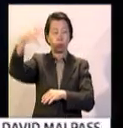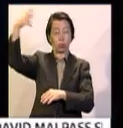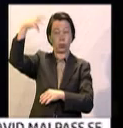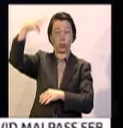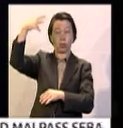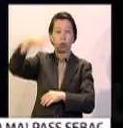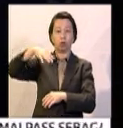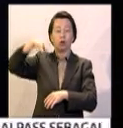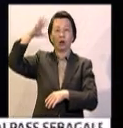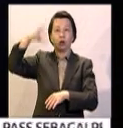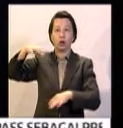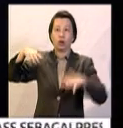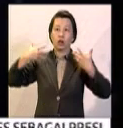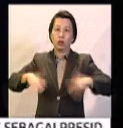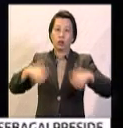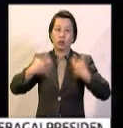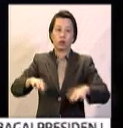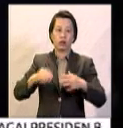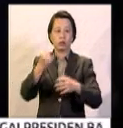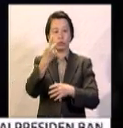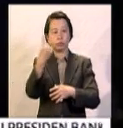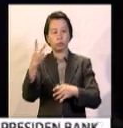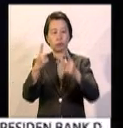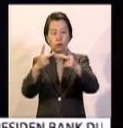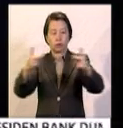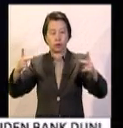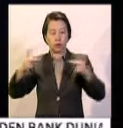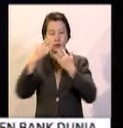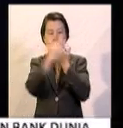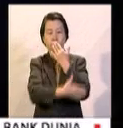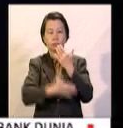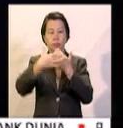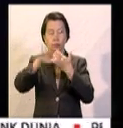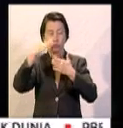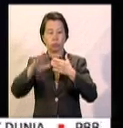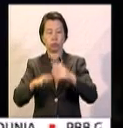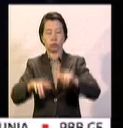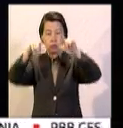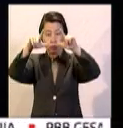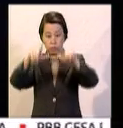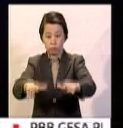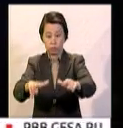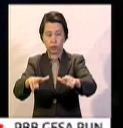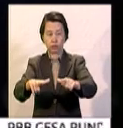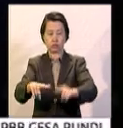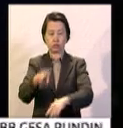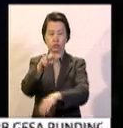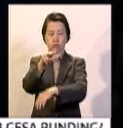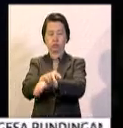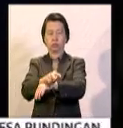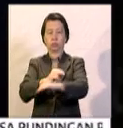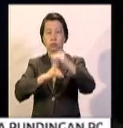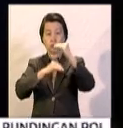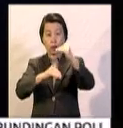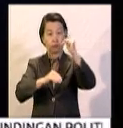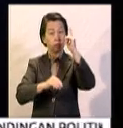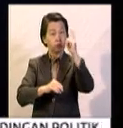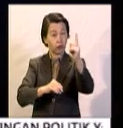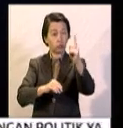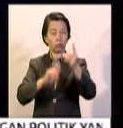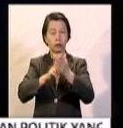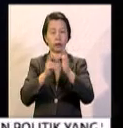mencatatkan sehingga kini beberapa buah kawasan di Semenanjung Malaysia telah pun diletakkan di bawah pemantauan tahap 1,